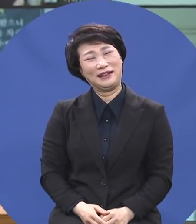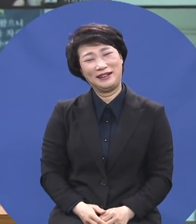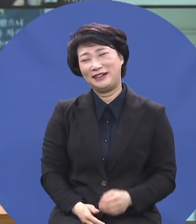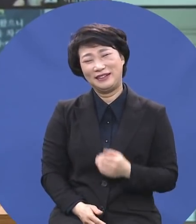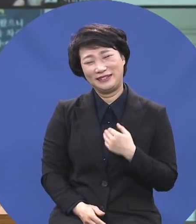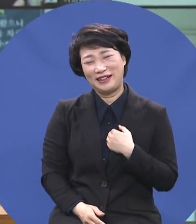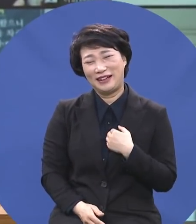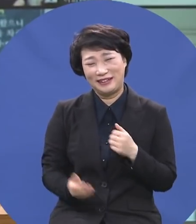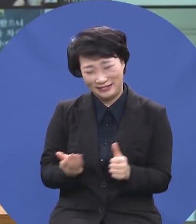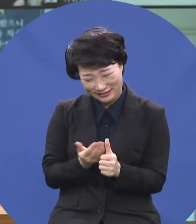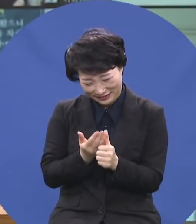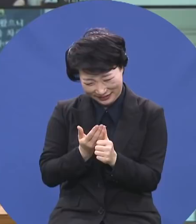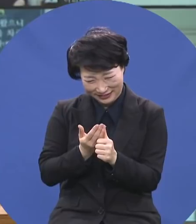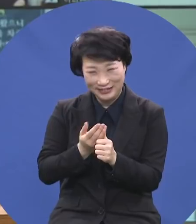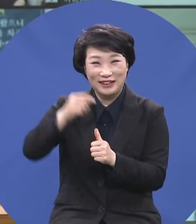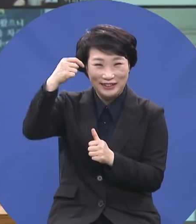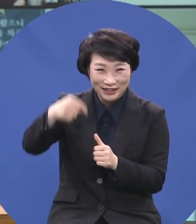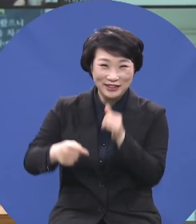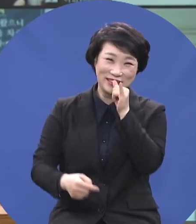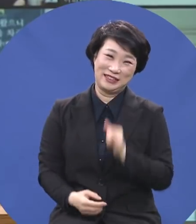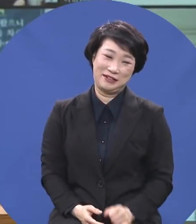철저하게 양육하잖아요.